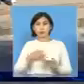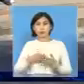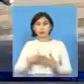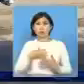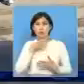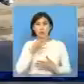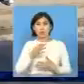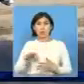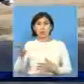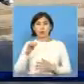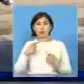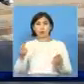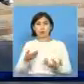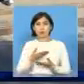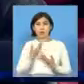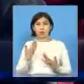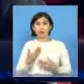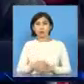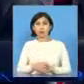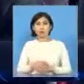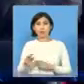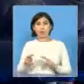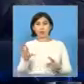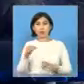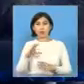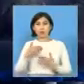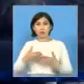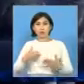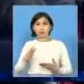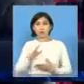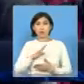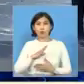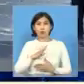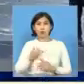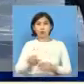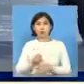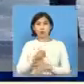мнения. Никаких нарушений не отмечалось. Соблюдалась социальная дистанция. А для